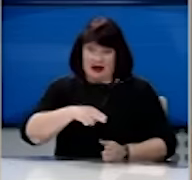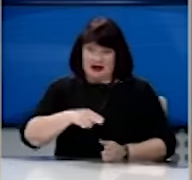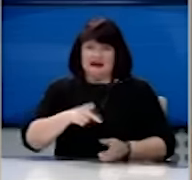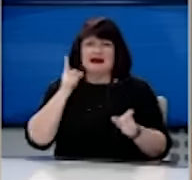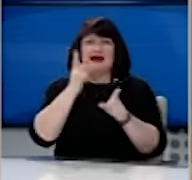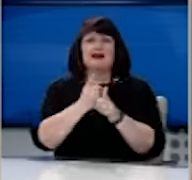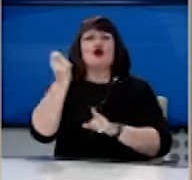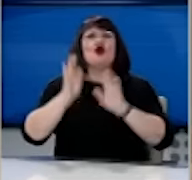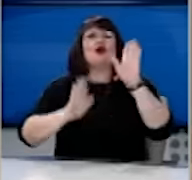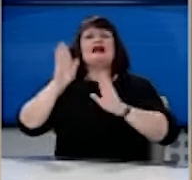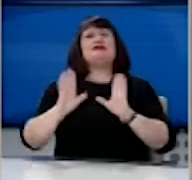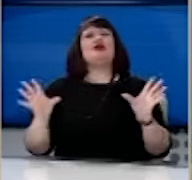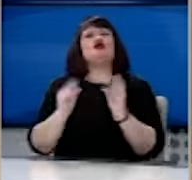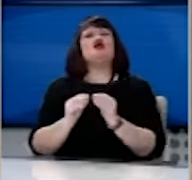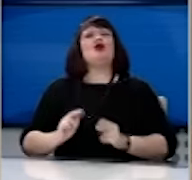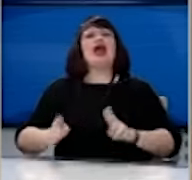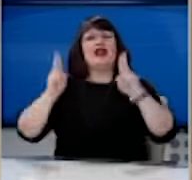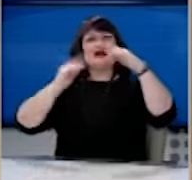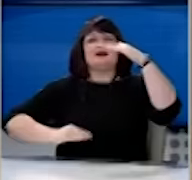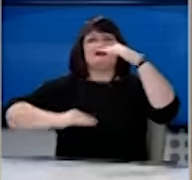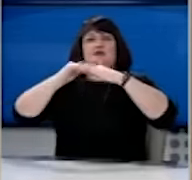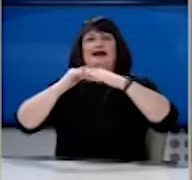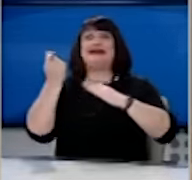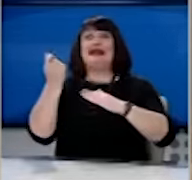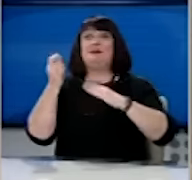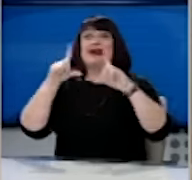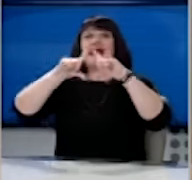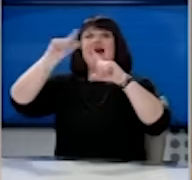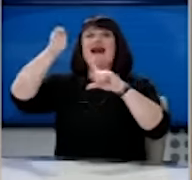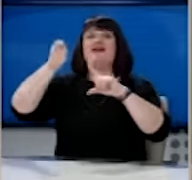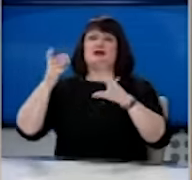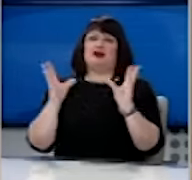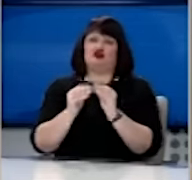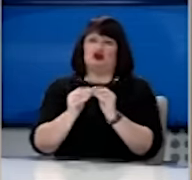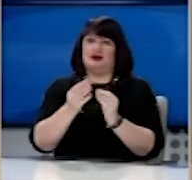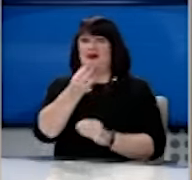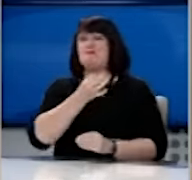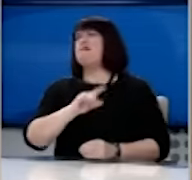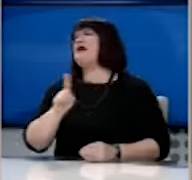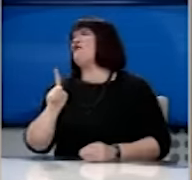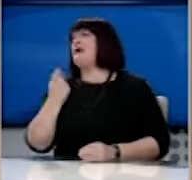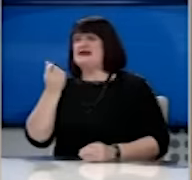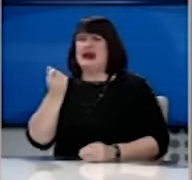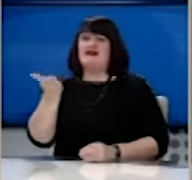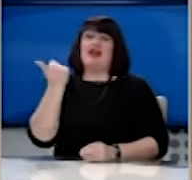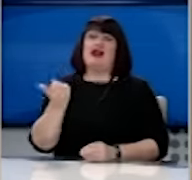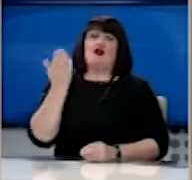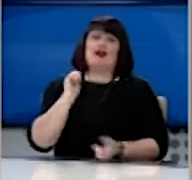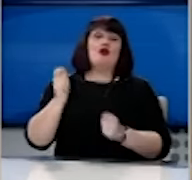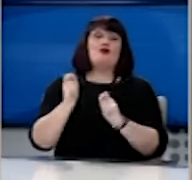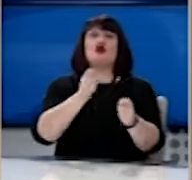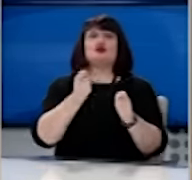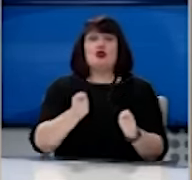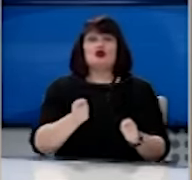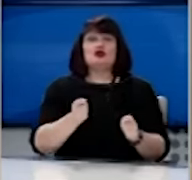του χρηματιστήριου ενέργειας και πλαφών στην τιμή του ρεύματος. Και μη μας πείτε ότι δεν έχετε λεφτά να τα κάνετε αυτά.